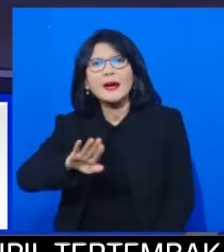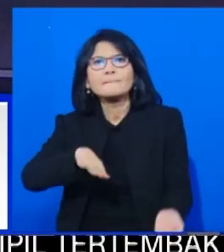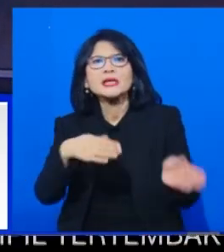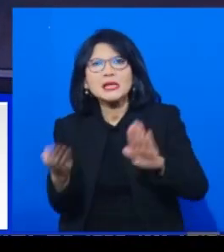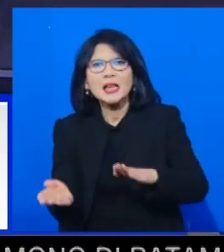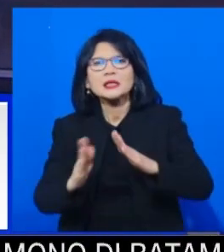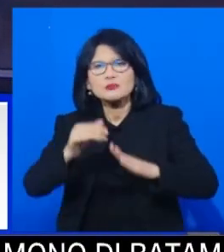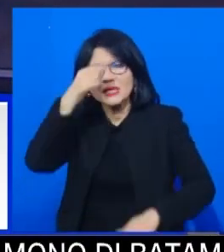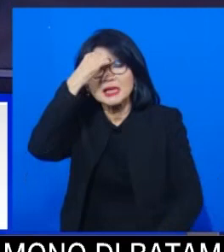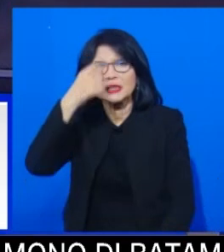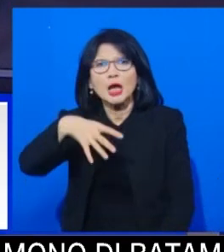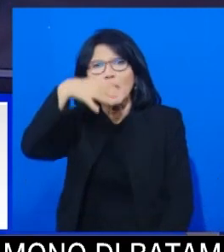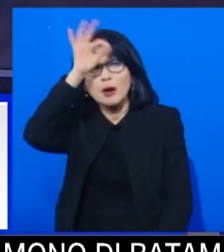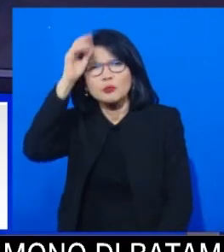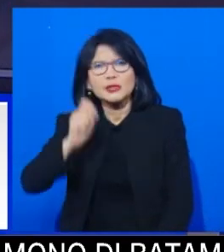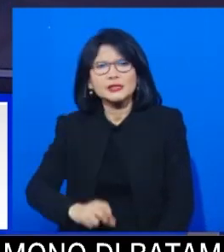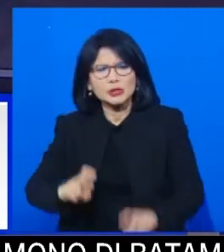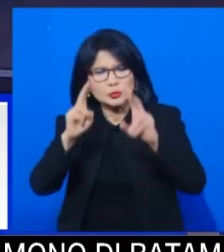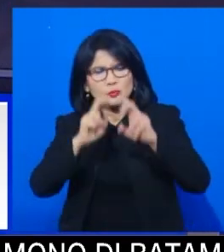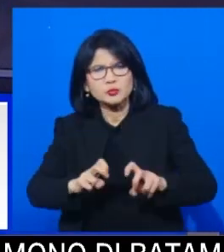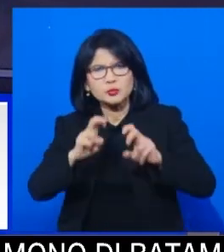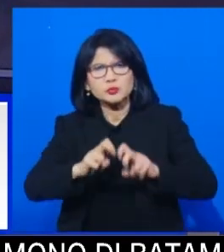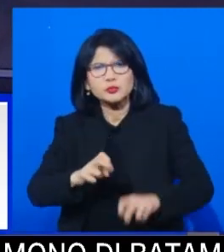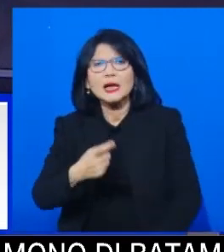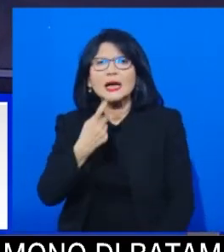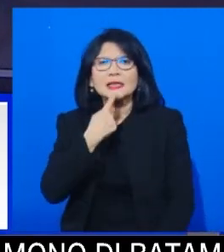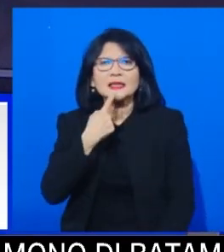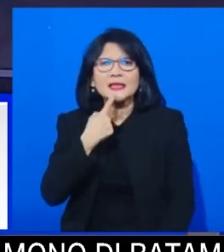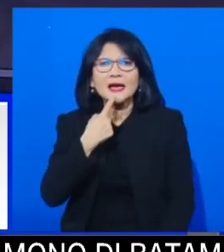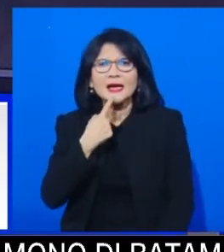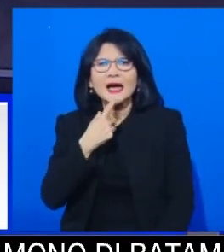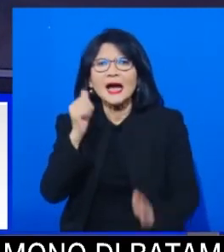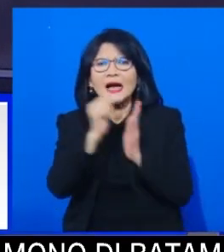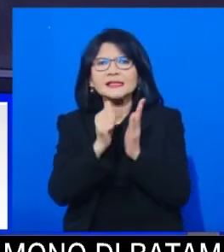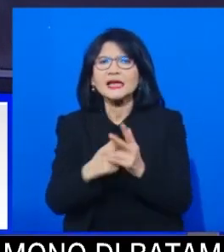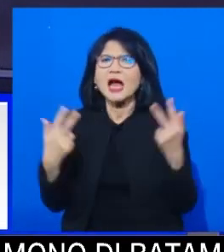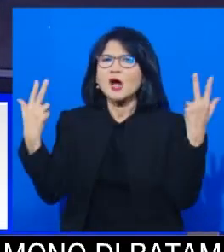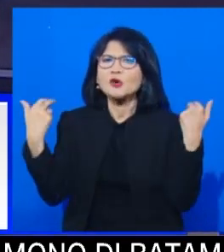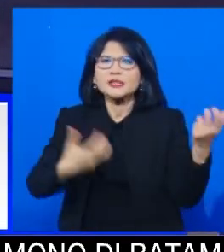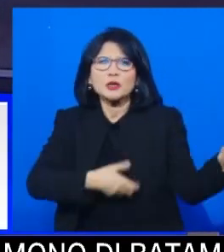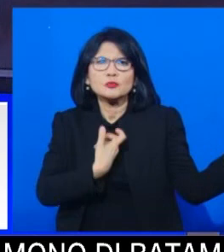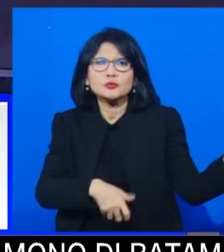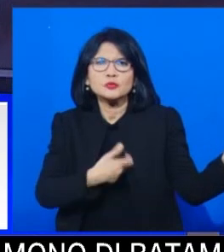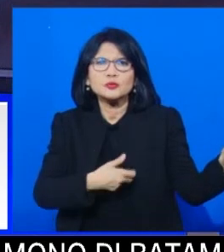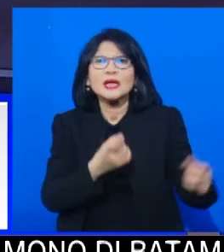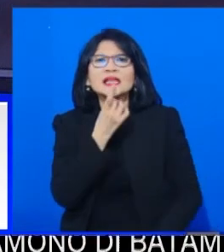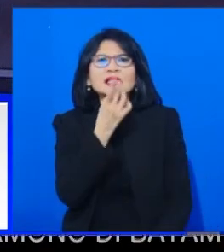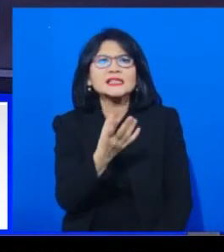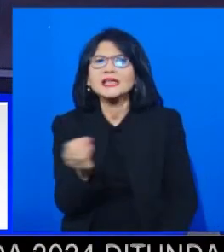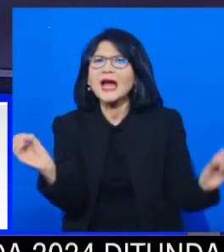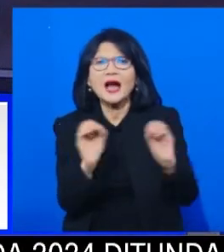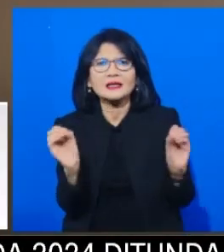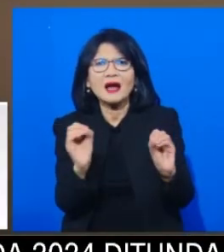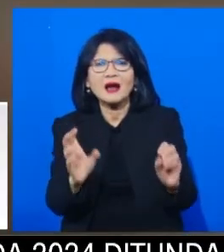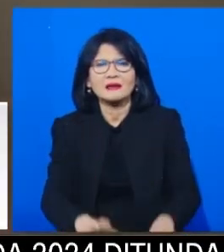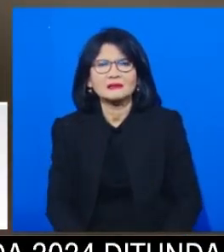ke rumah sakit. Polisi pun melakukan pendalaman penyelidikan terkait penyelenggaraan konser yang ternyata belum mengantongi izin.